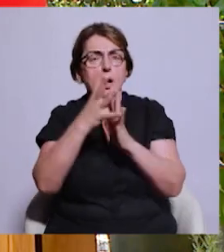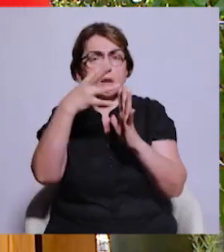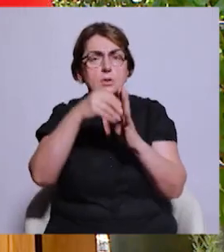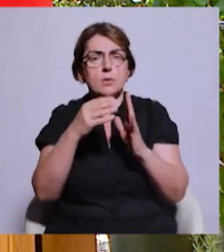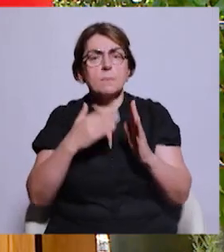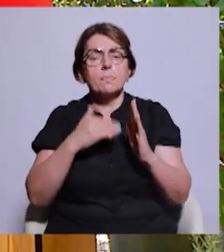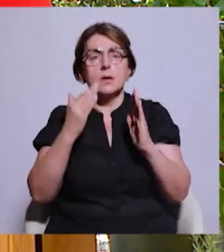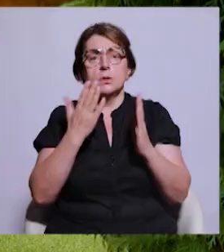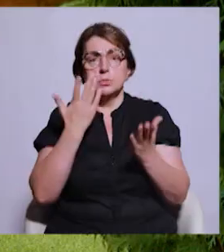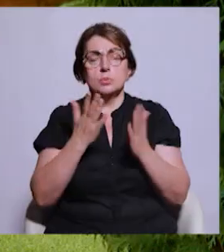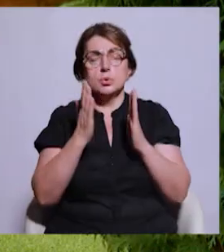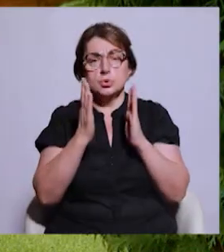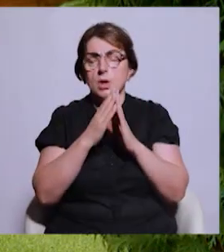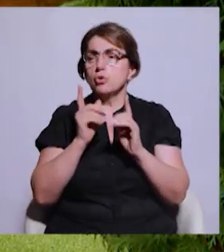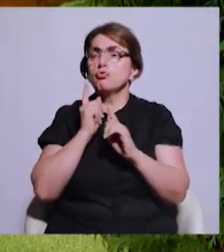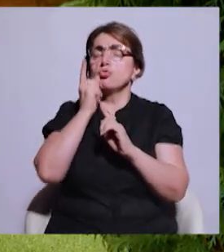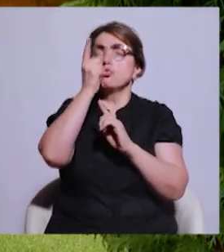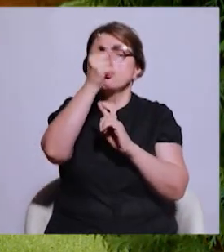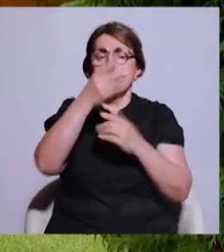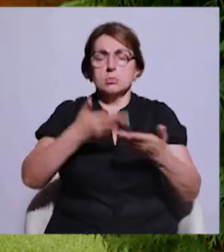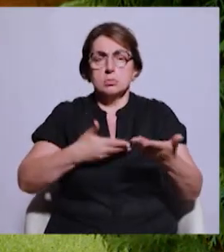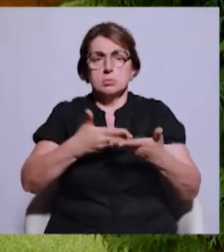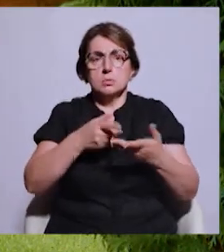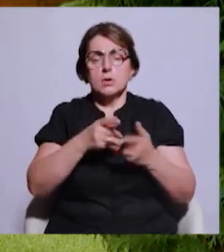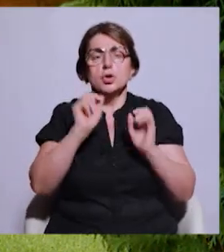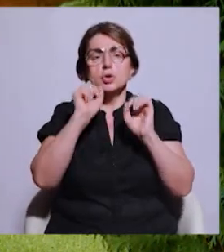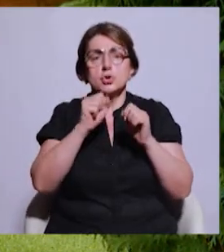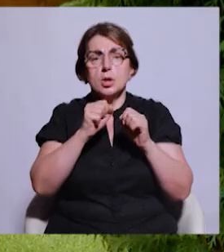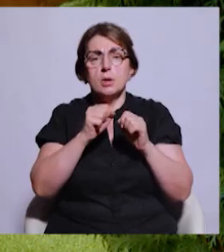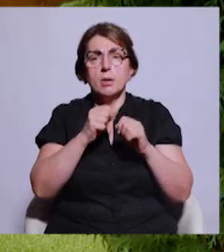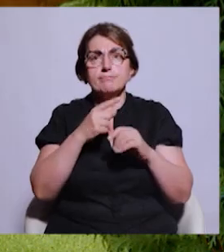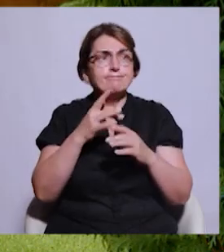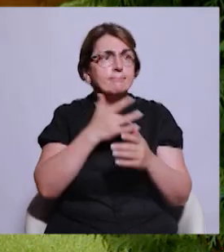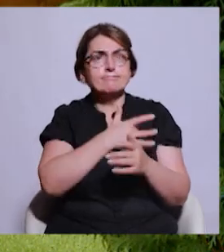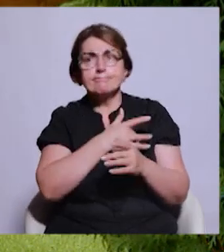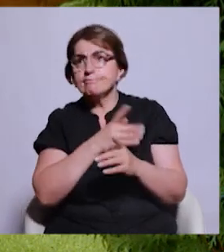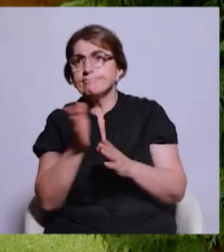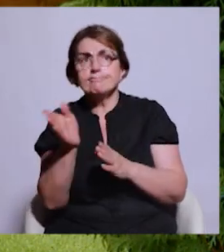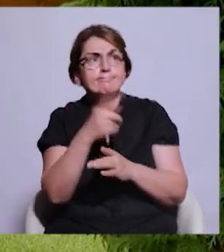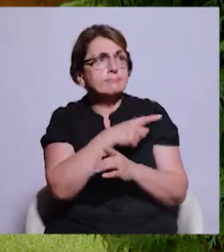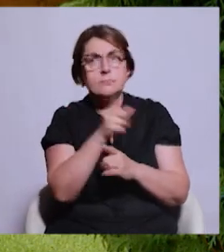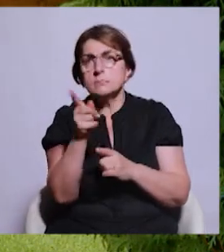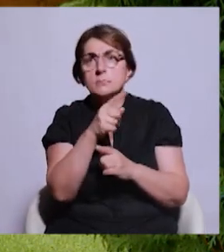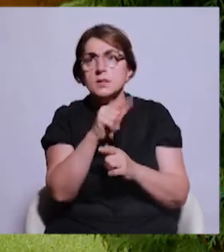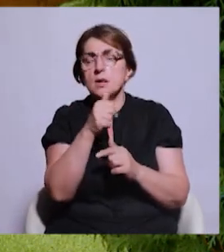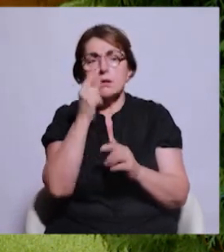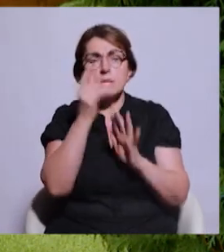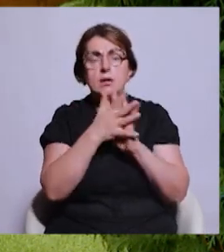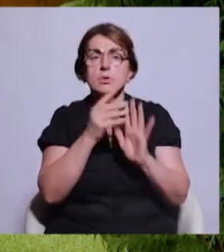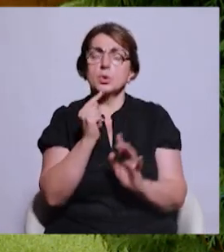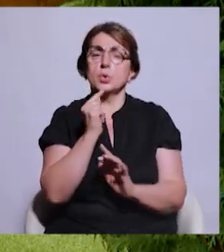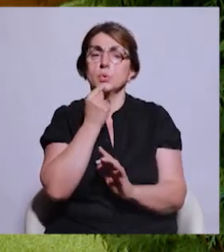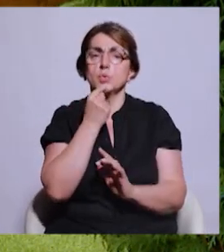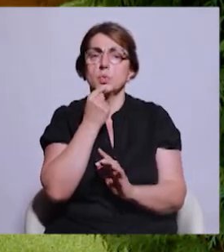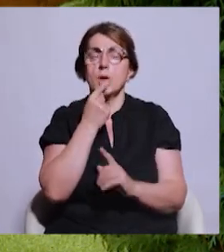ტყე, ჩვენ სახლს თუ საკმაოდ მოუშორდებით, ჩვენ საცხოვრებელ სახლს, შეიძლება ორიენტაციის პრობლემა შეგვექმნას, ანუ